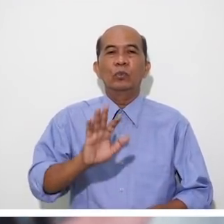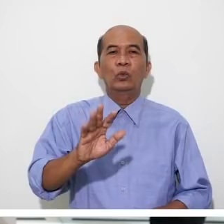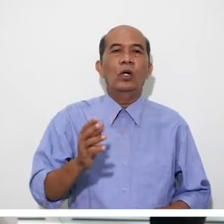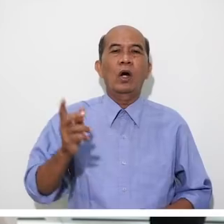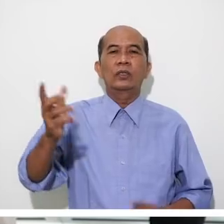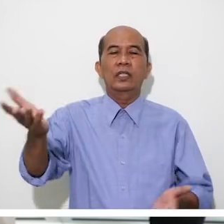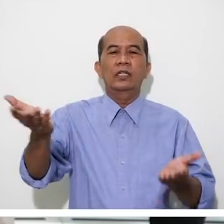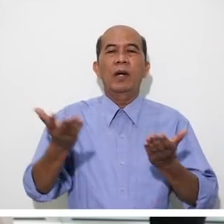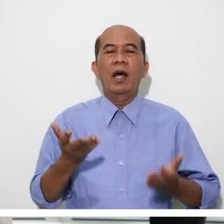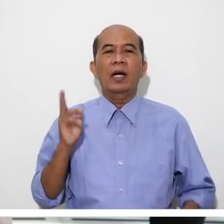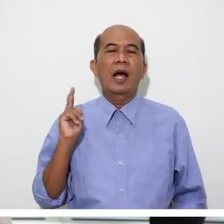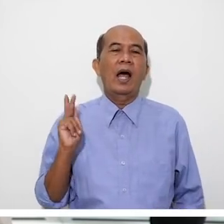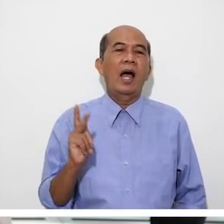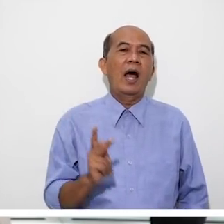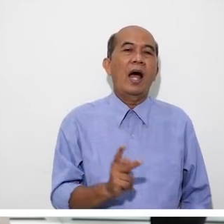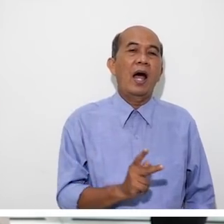Janjimu Kau terima